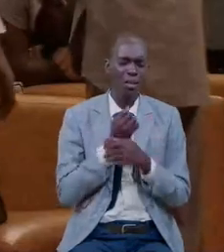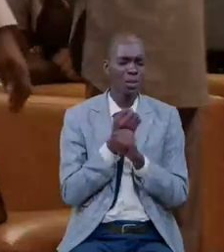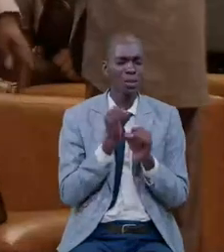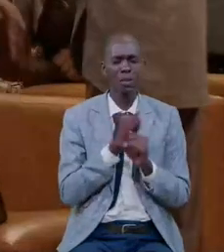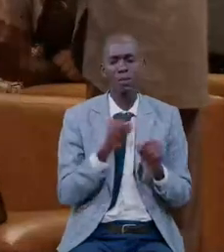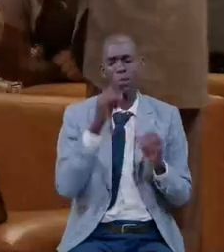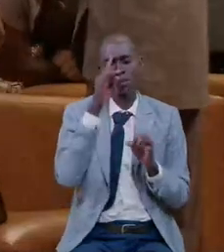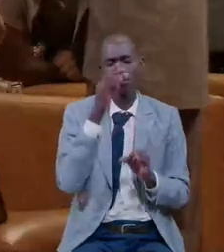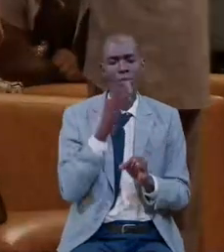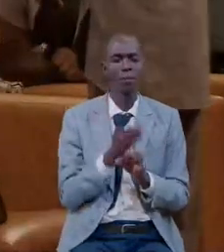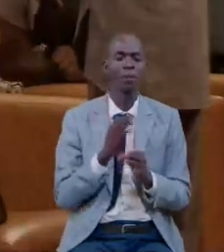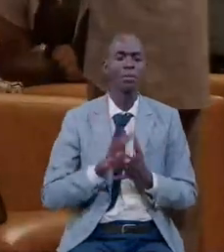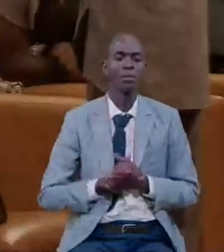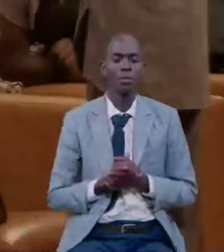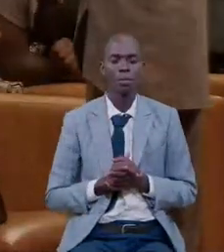salvatrice,